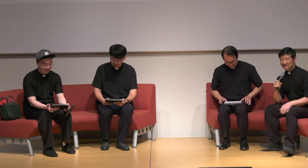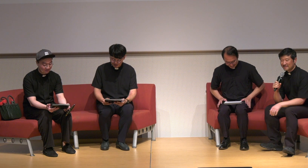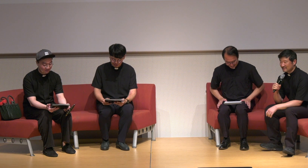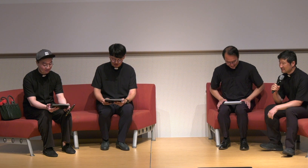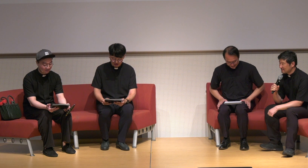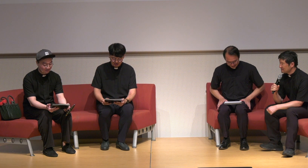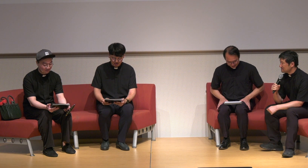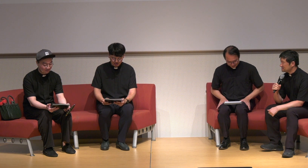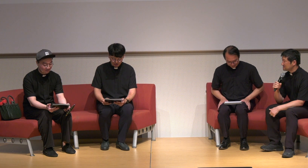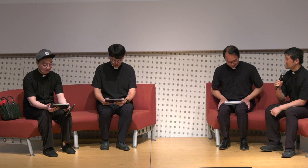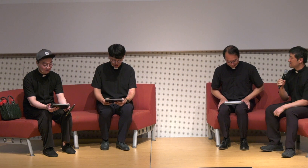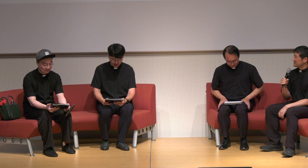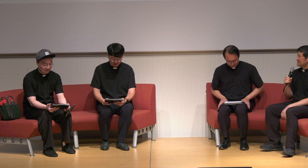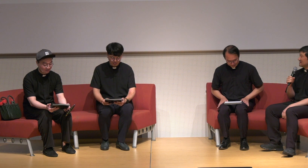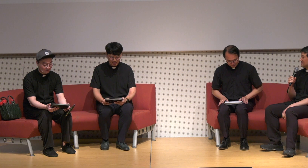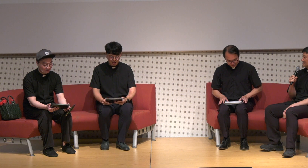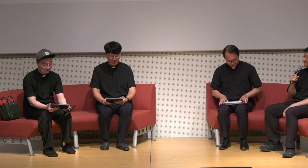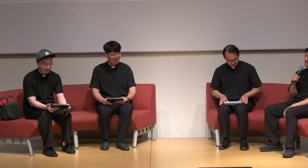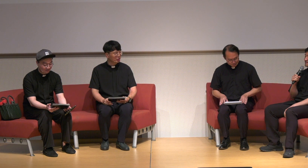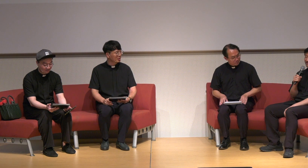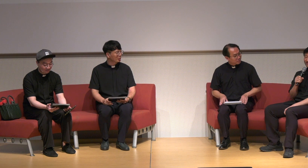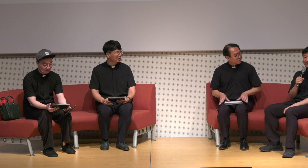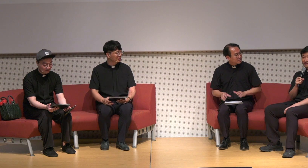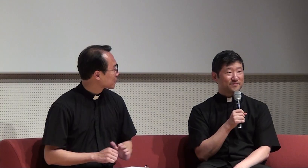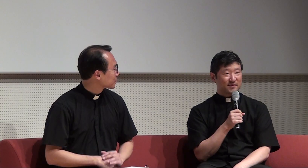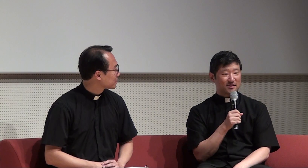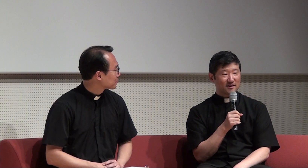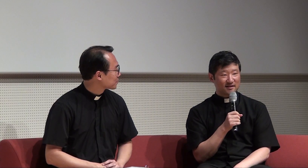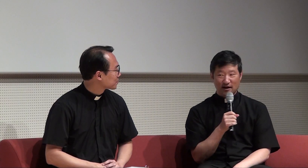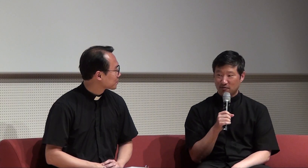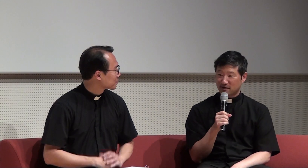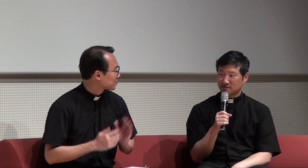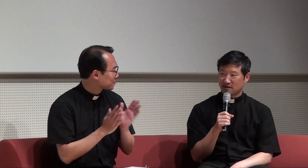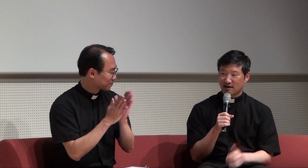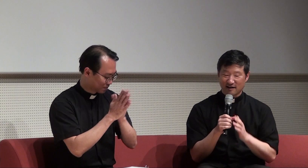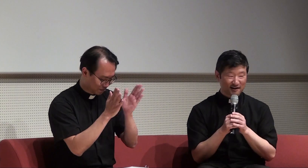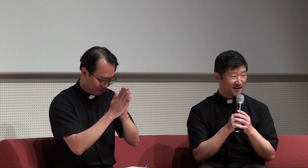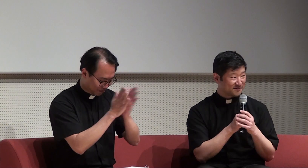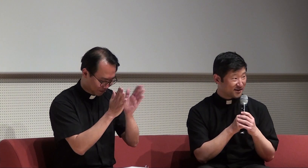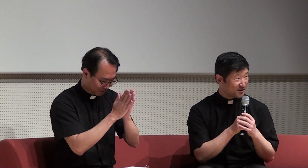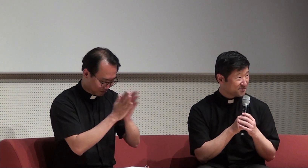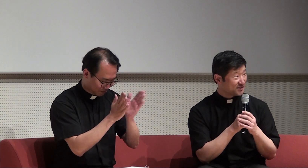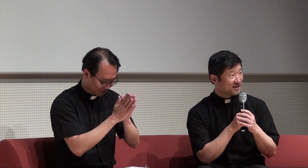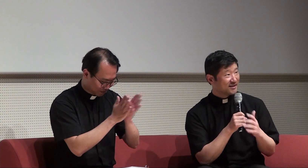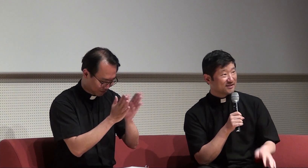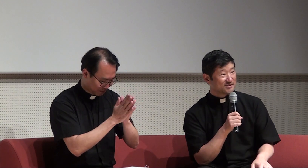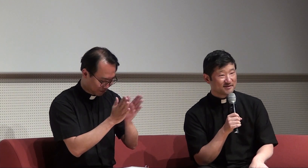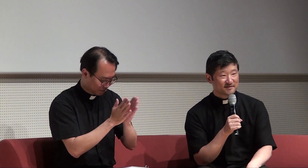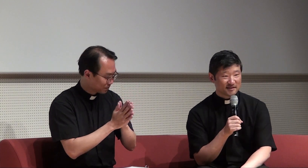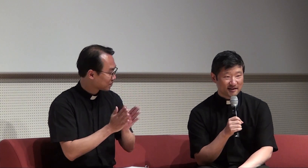장애인 협의회를 맡고 계신 이요한 십자가 요한 신부님을 모셨습니다. 안녕하세요. 아, 반갑습니다. 네.